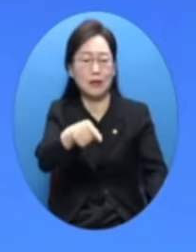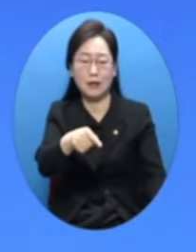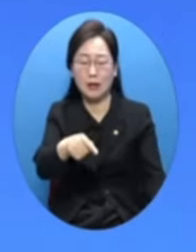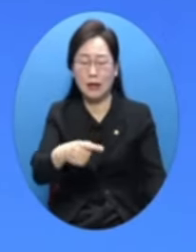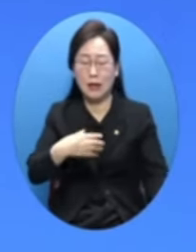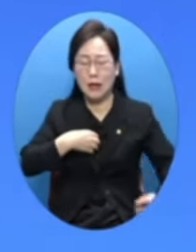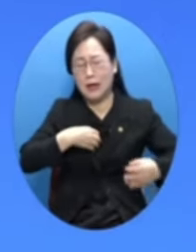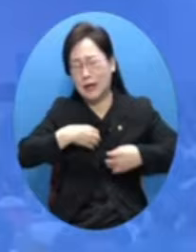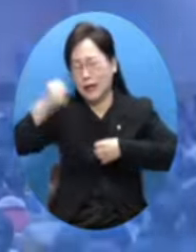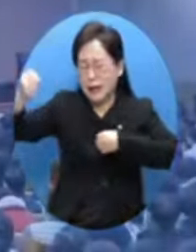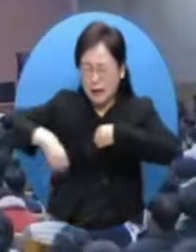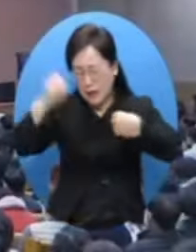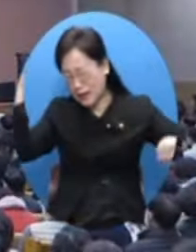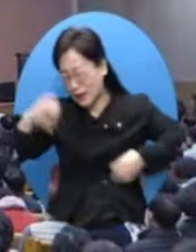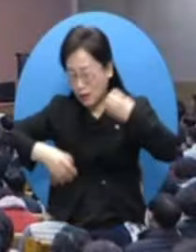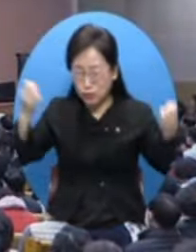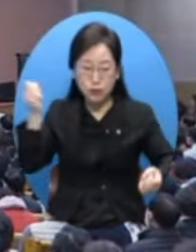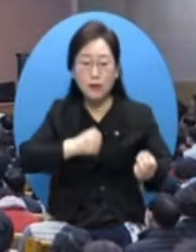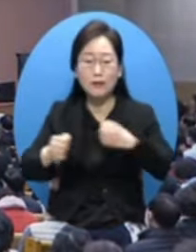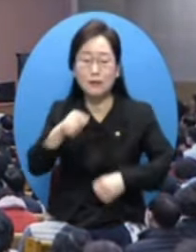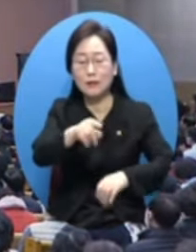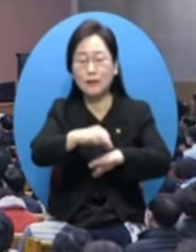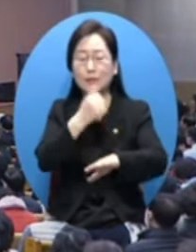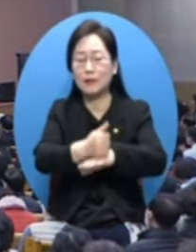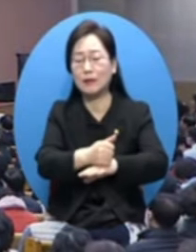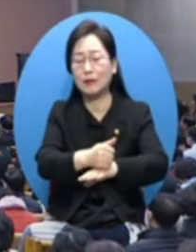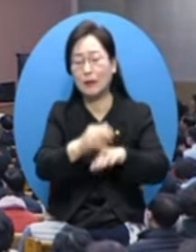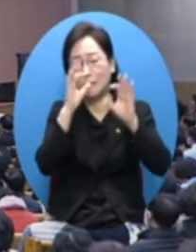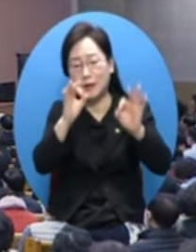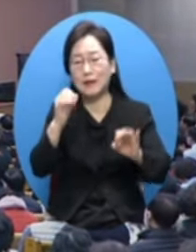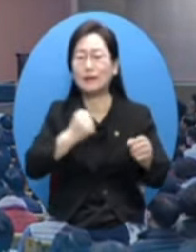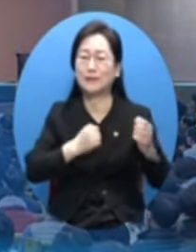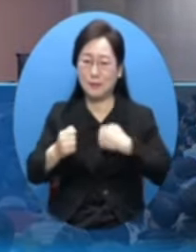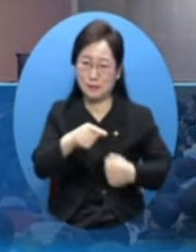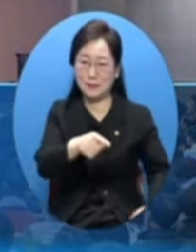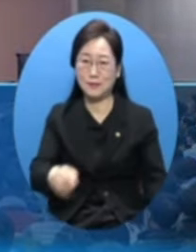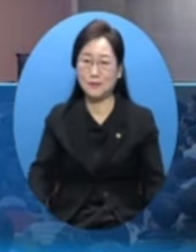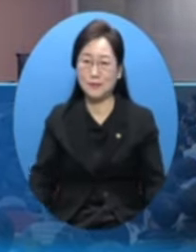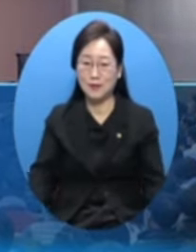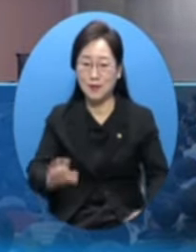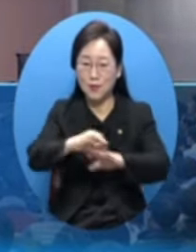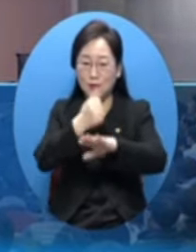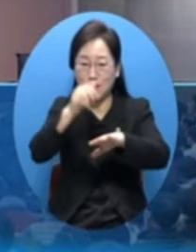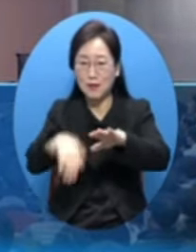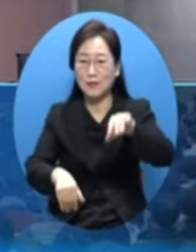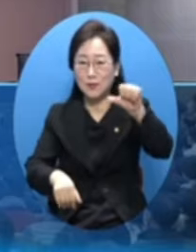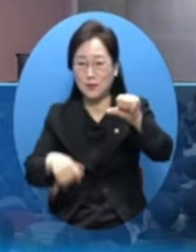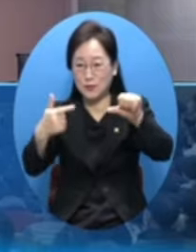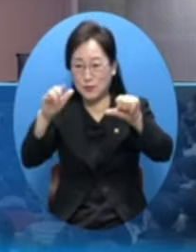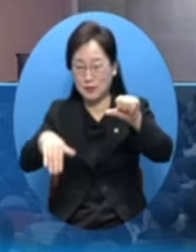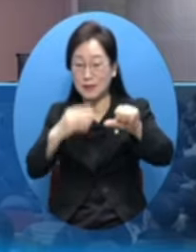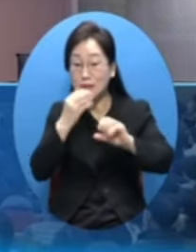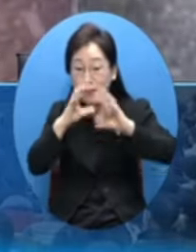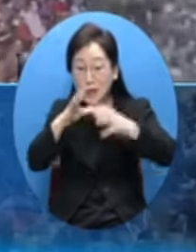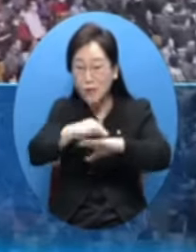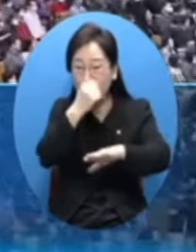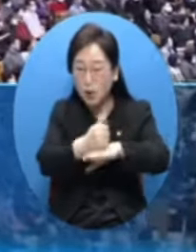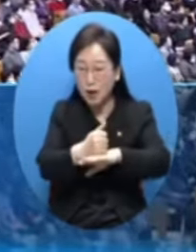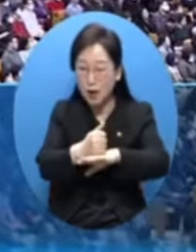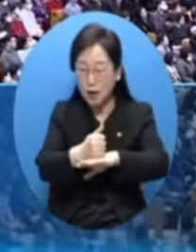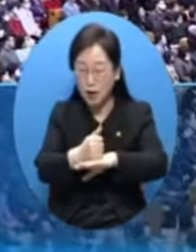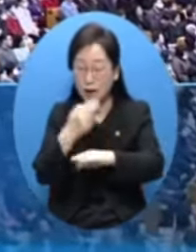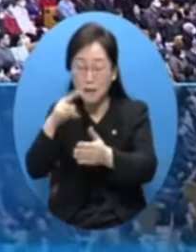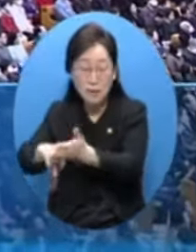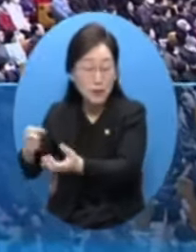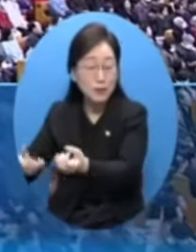탄식을 했습니다. 참 답답한 왕이에요. 보세요, 열왕기하 5장 6절절에 이스라엘 왕에게 그 글을 전하니